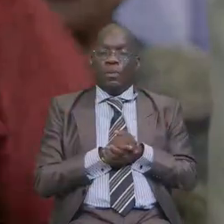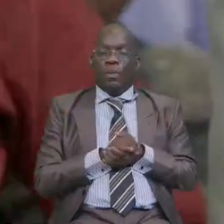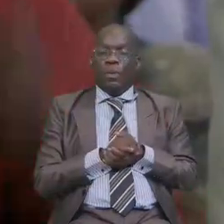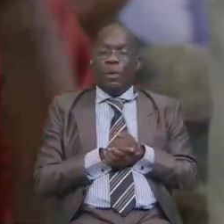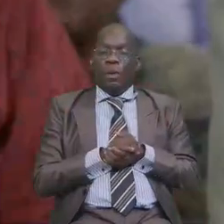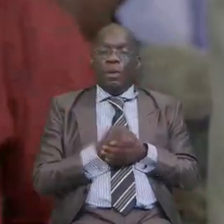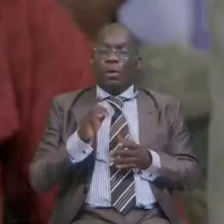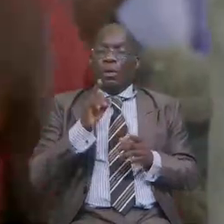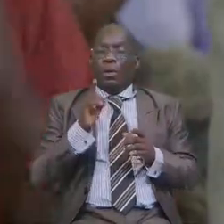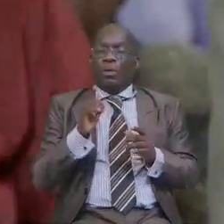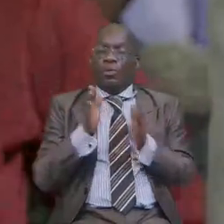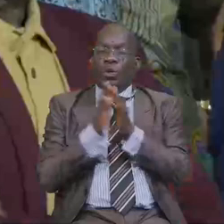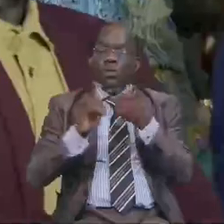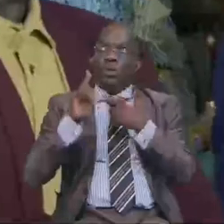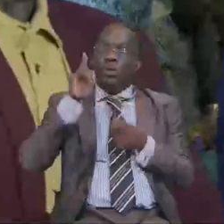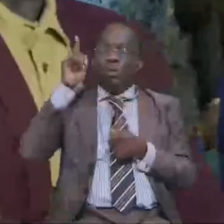Parle au Seigneur.